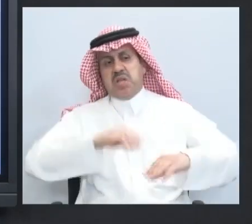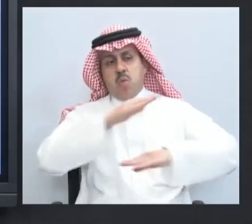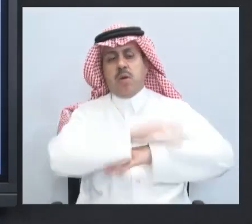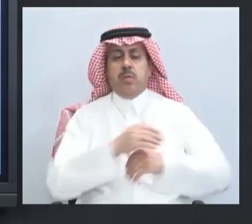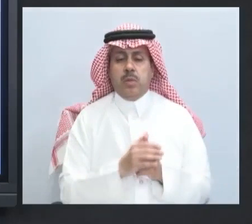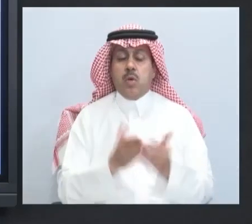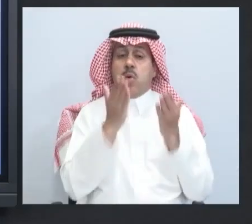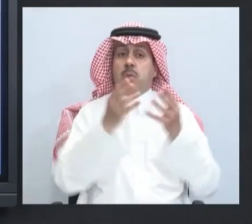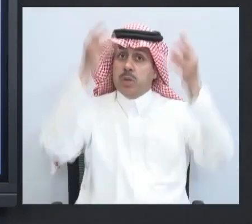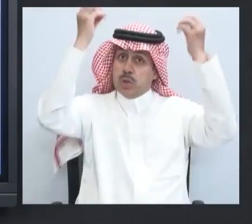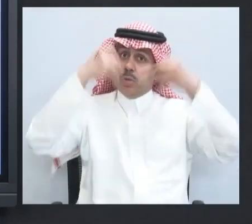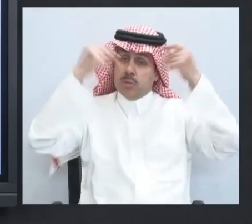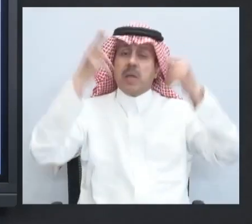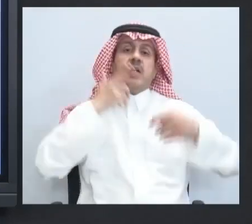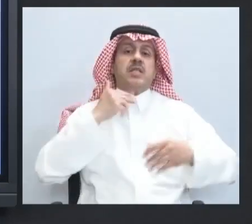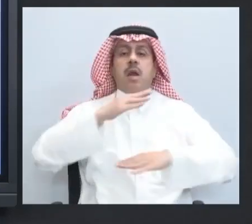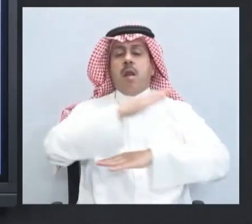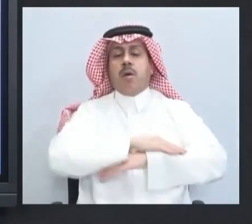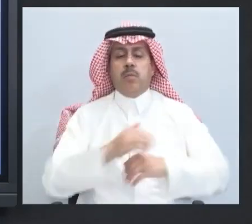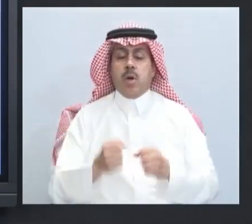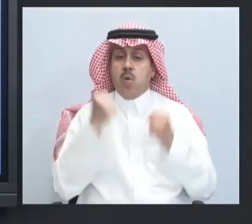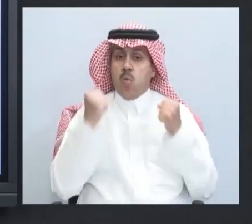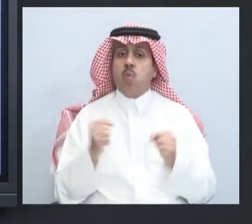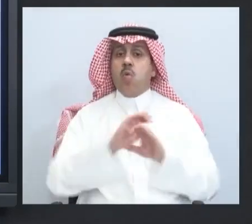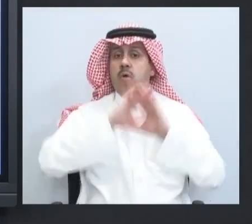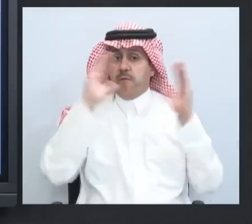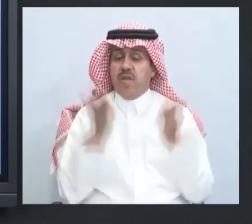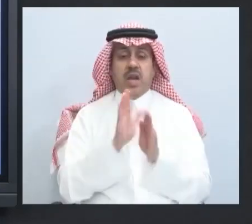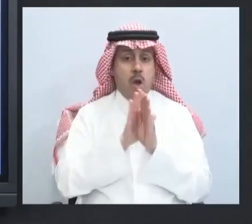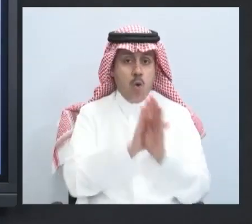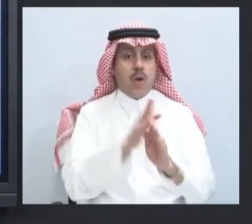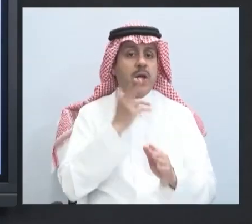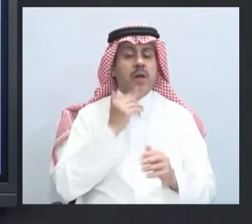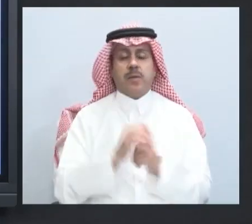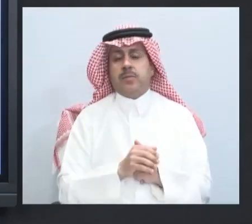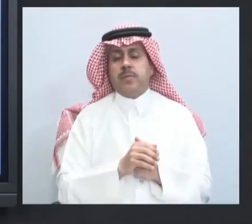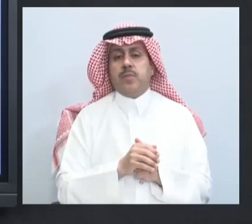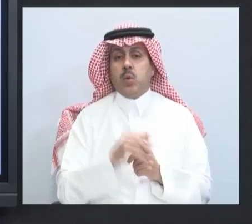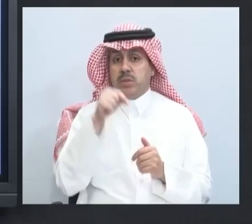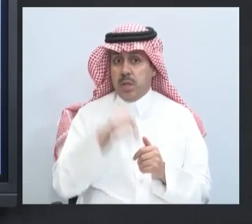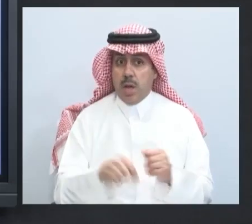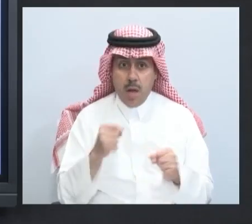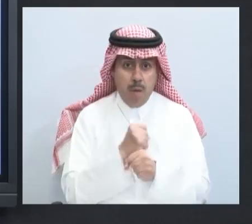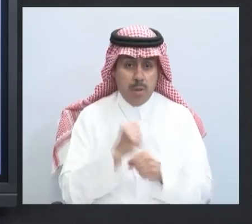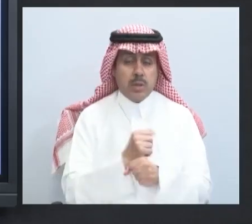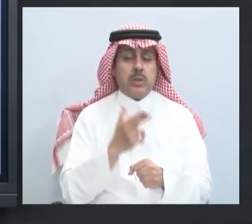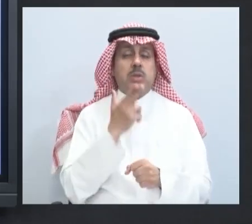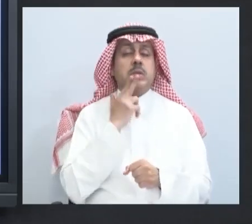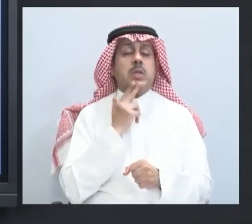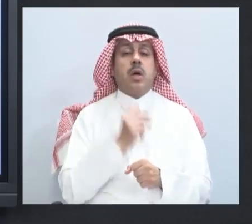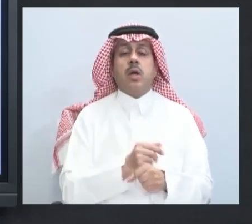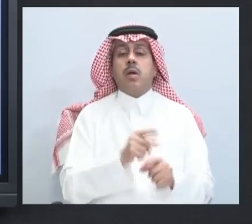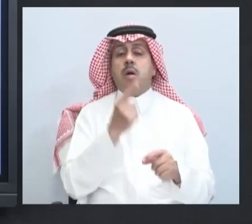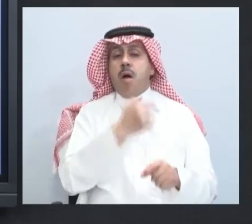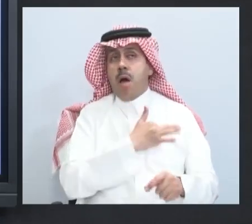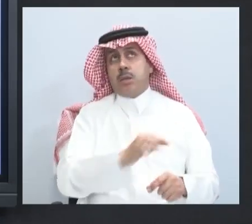وان يرزقنا احسنها وان يوفقنا لكل خير وان وان يجعل عملنا صالحا خالصا